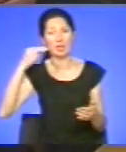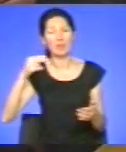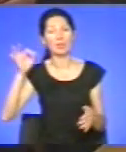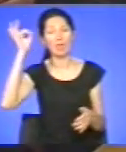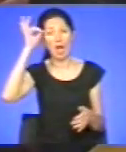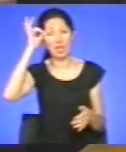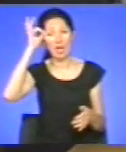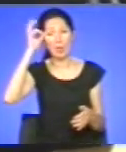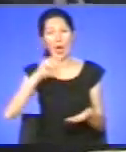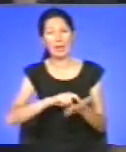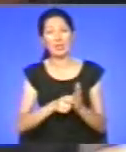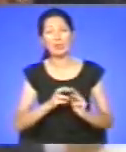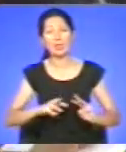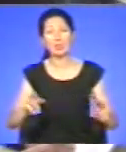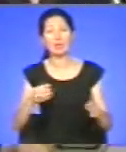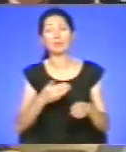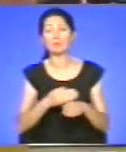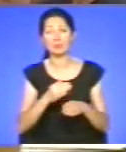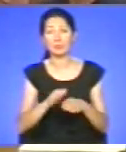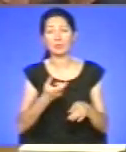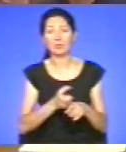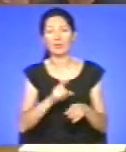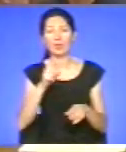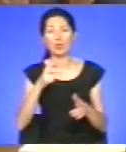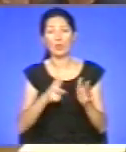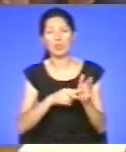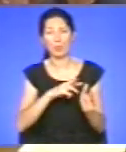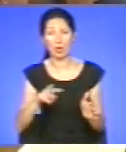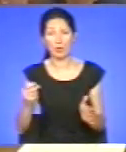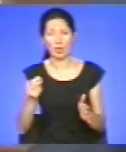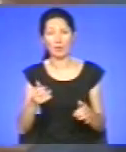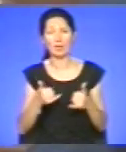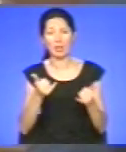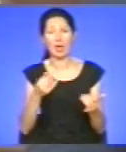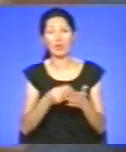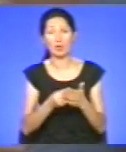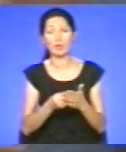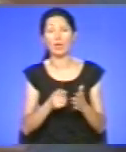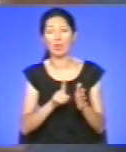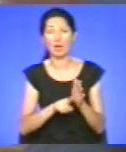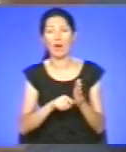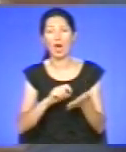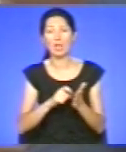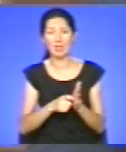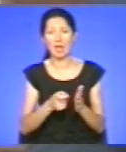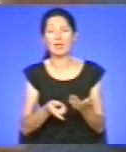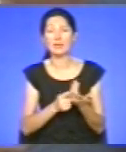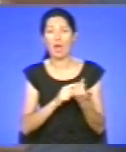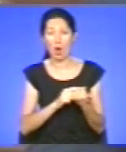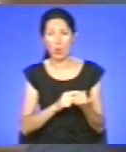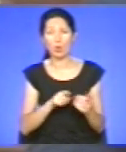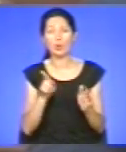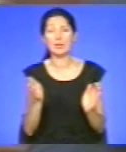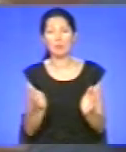Нагадаємо, Кабінет міністрів виділив понад 108 мільйонів гривень на фінансування доступного житла за рахунок зменшення видатків на програму